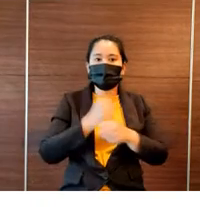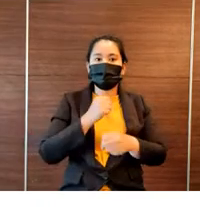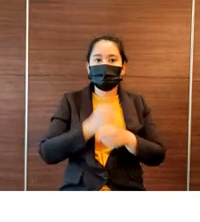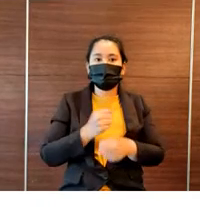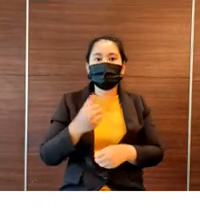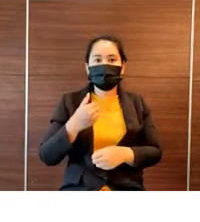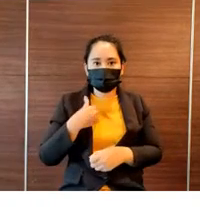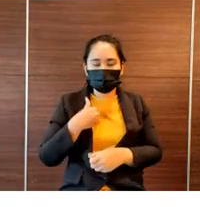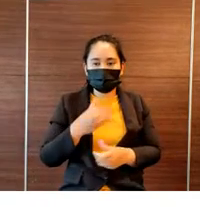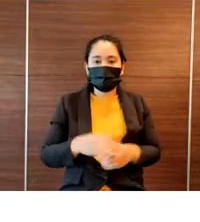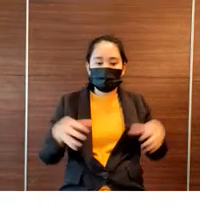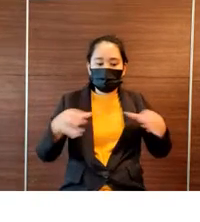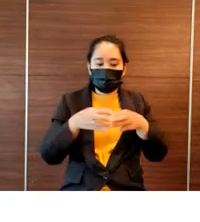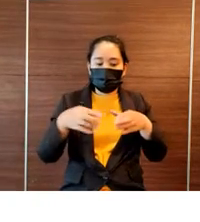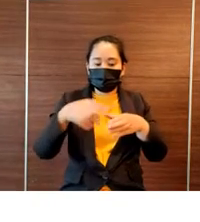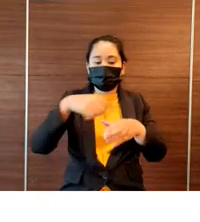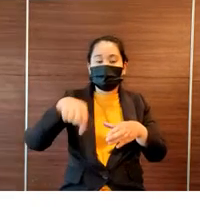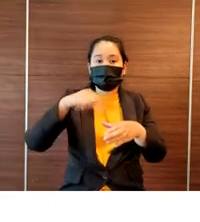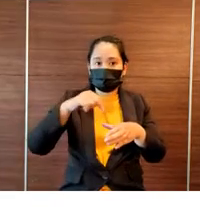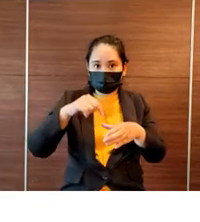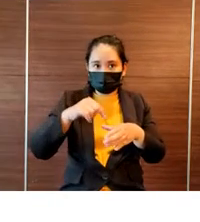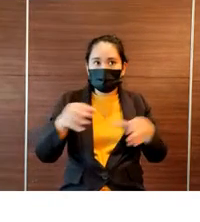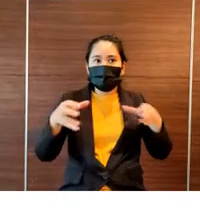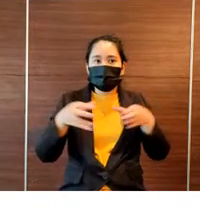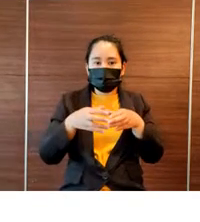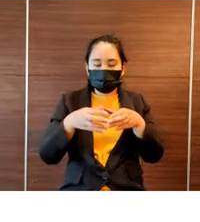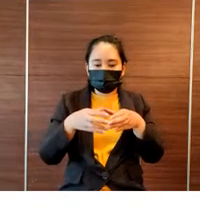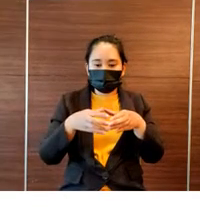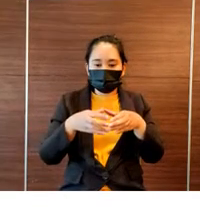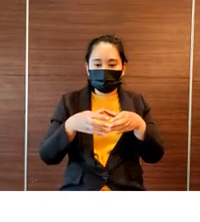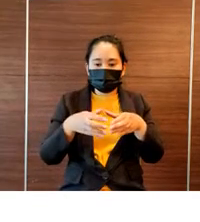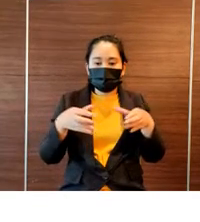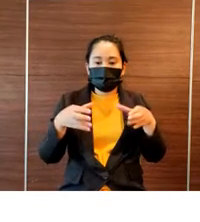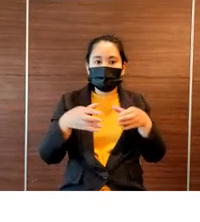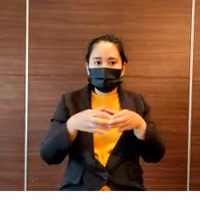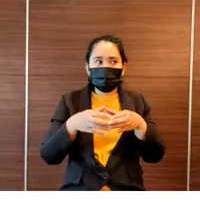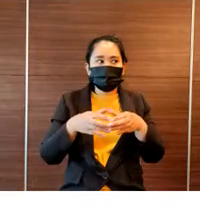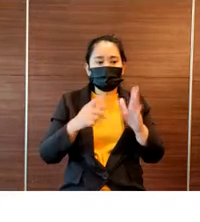ากลุ่มคนที่จะอาจจะเป็นกลุ่มคนรุ่นสุดท้าย